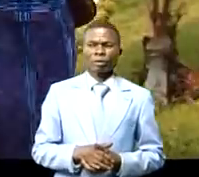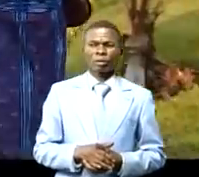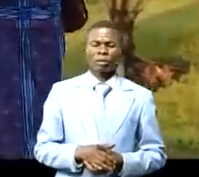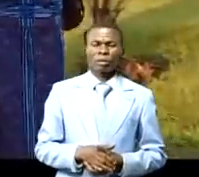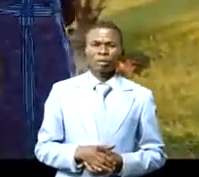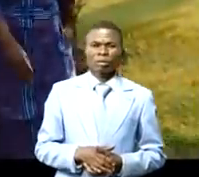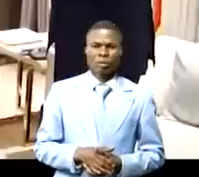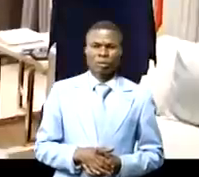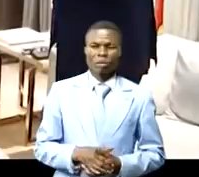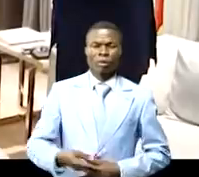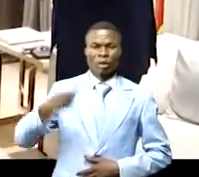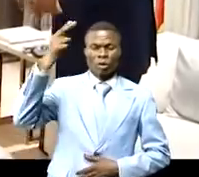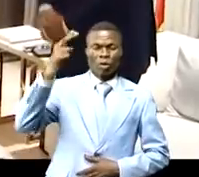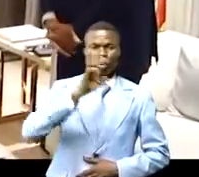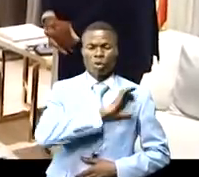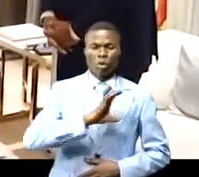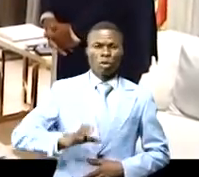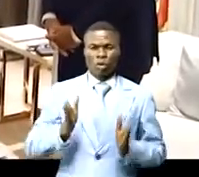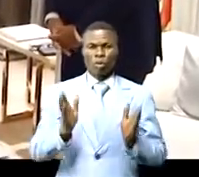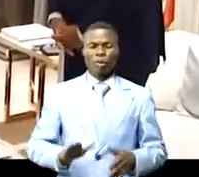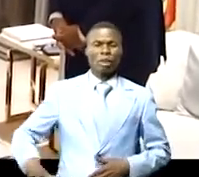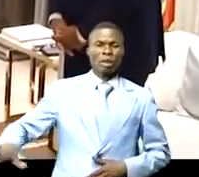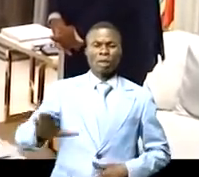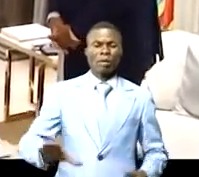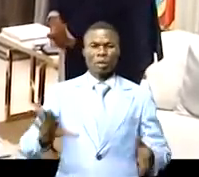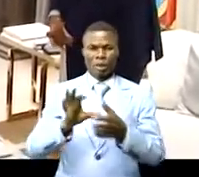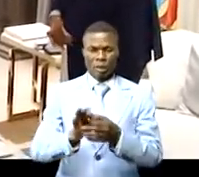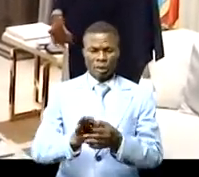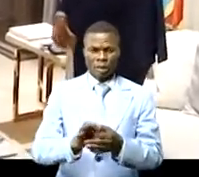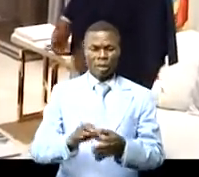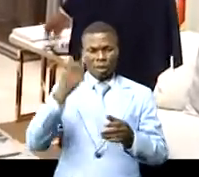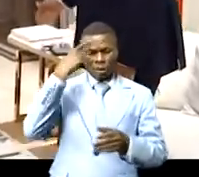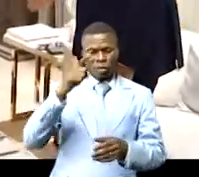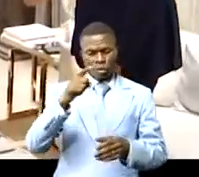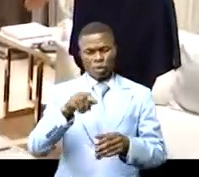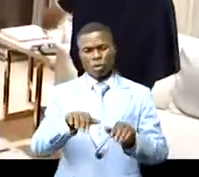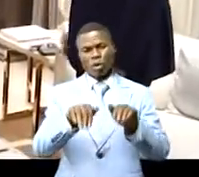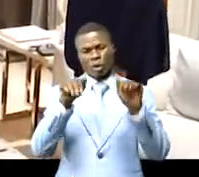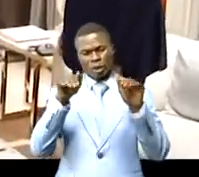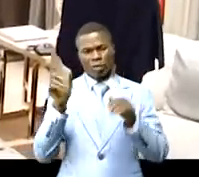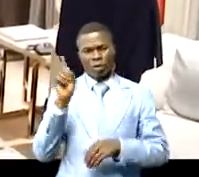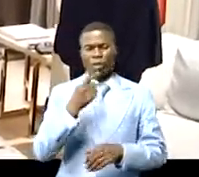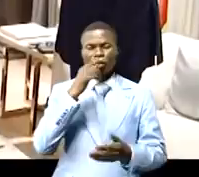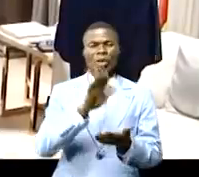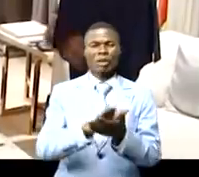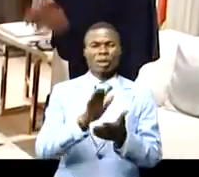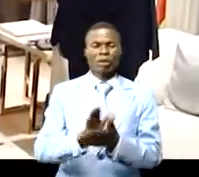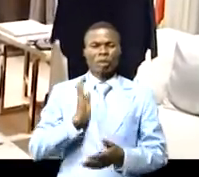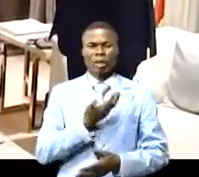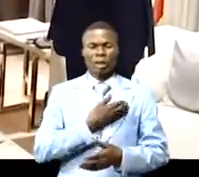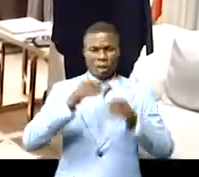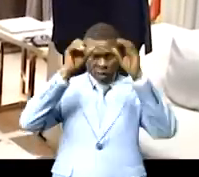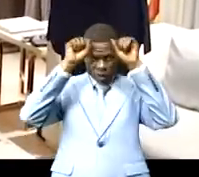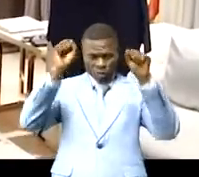Grandi, le haut commissaire des Nations Unies pour les réfugiés, est venu féliciter le président de la République, Félix-Antoine